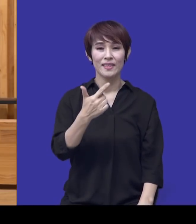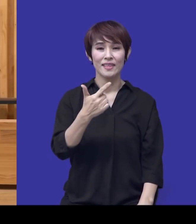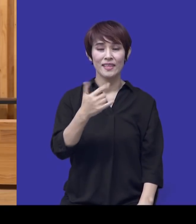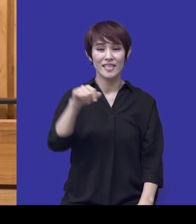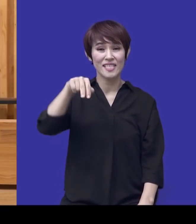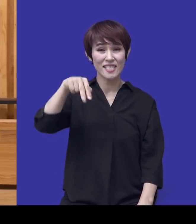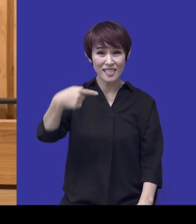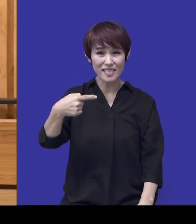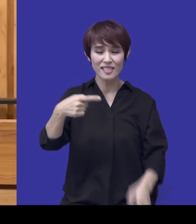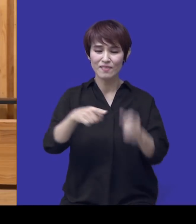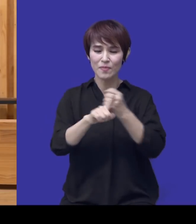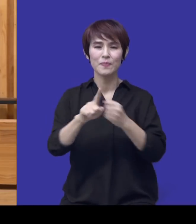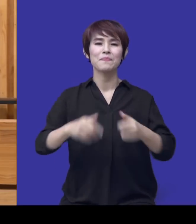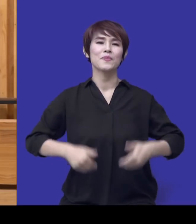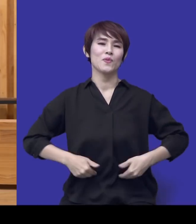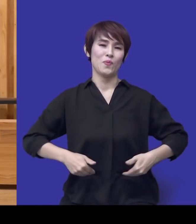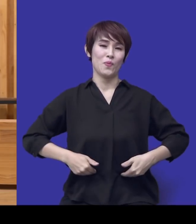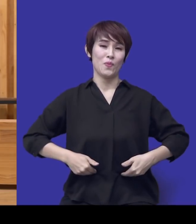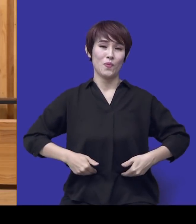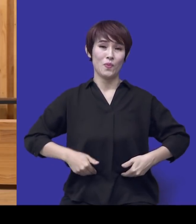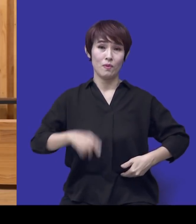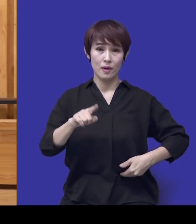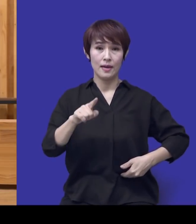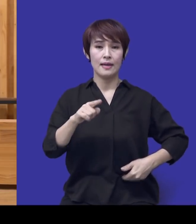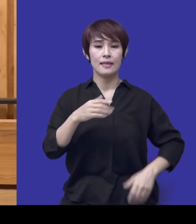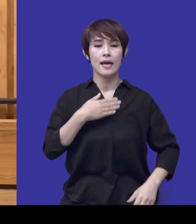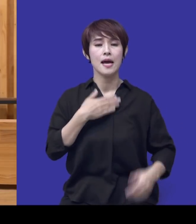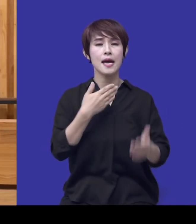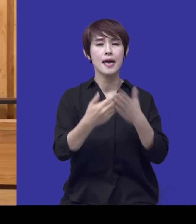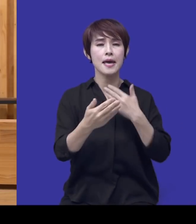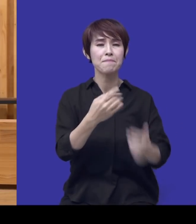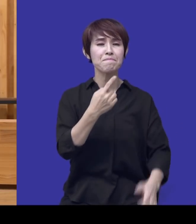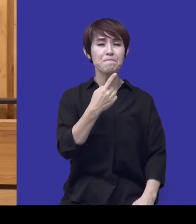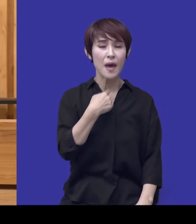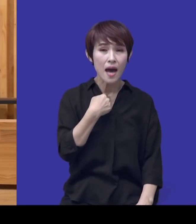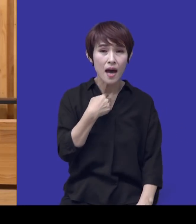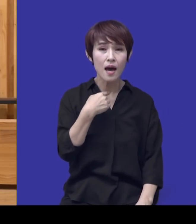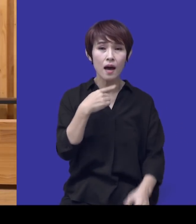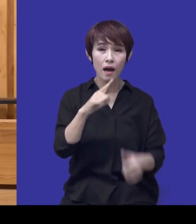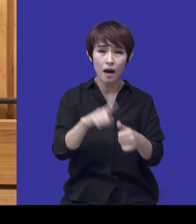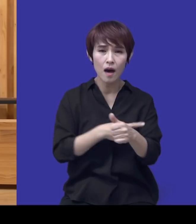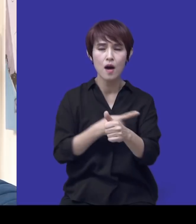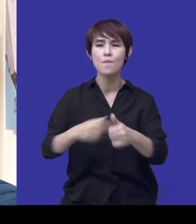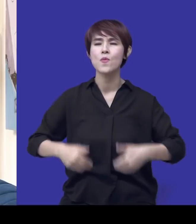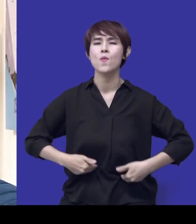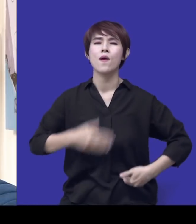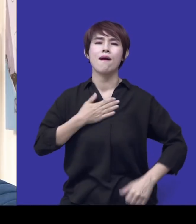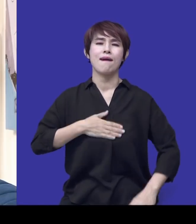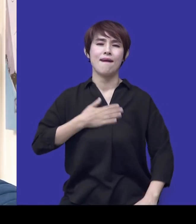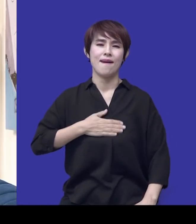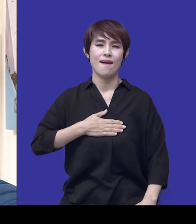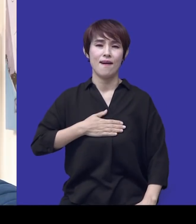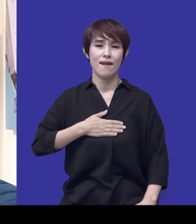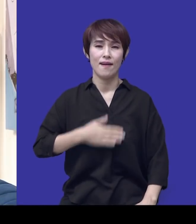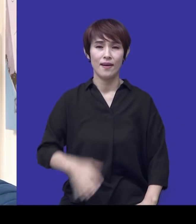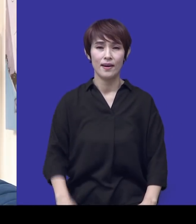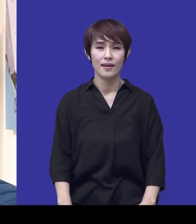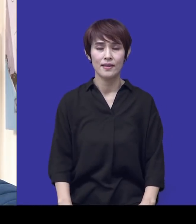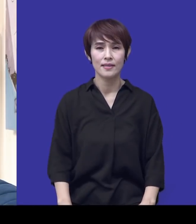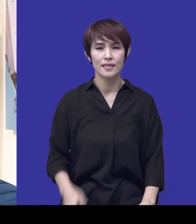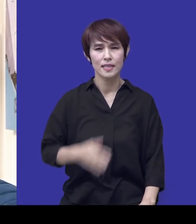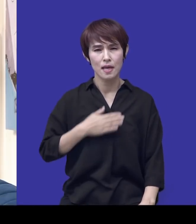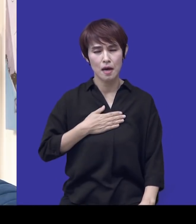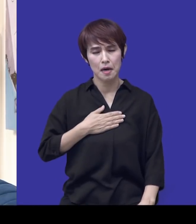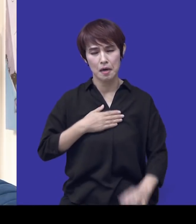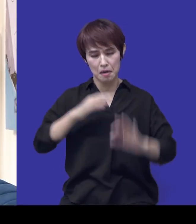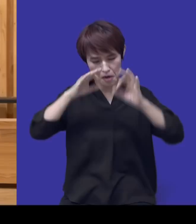하잖아요. 필요한 것이 내가 그것을 체험해봤고 경험해봤기 때문에 이것이 왜 필요한지를 느끼게 되는 것 같아요. 나에게 있었던 그